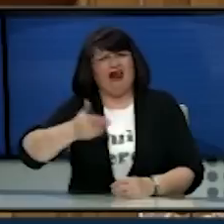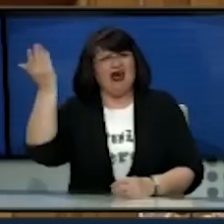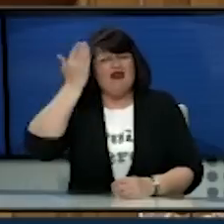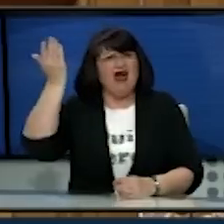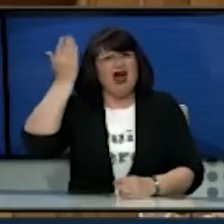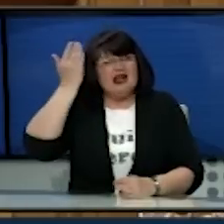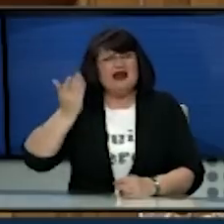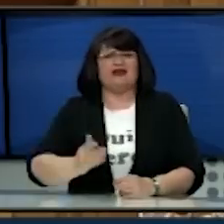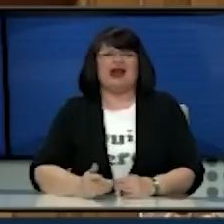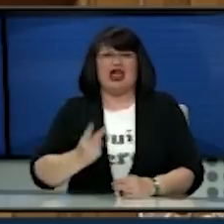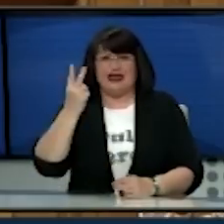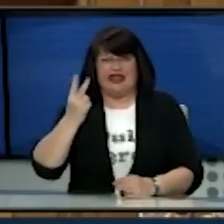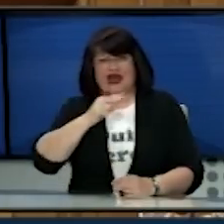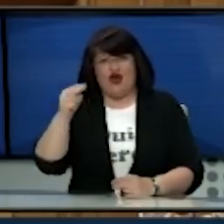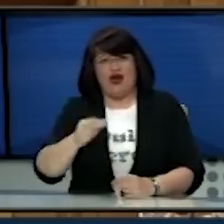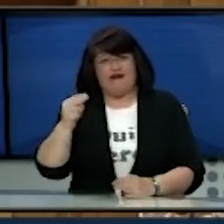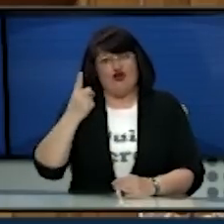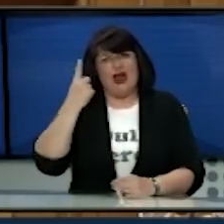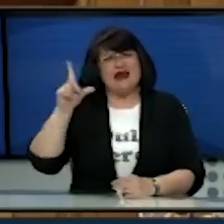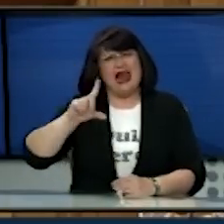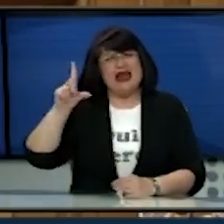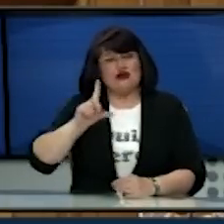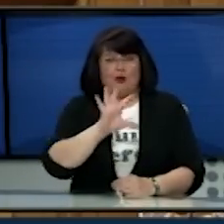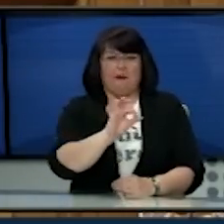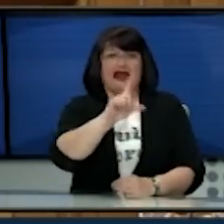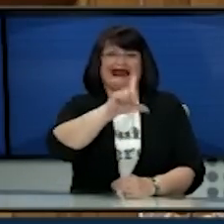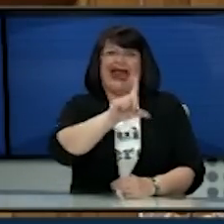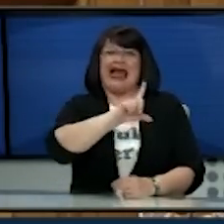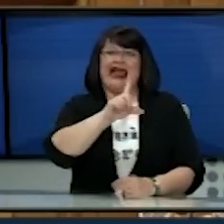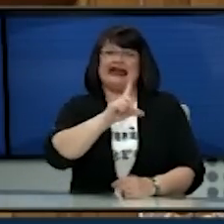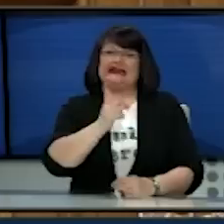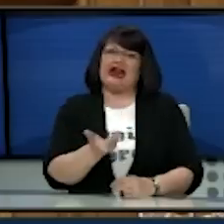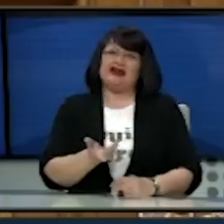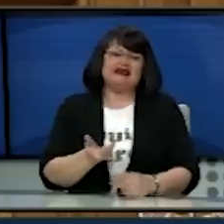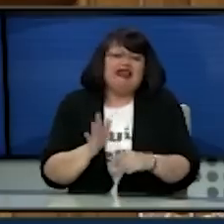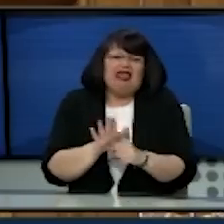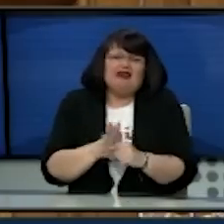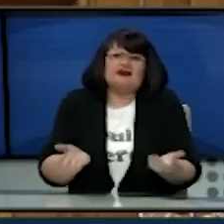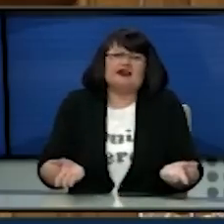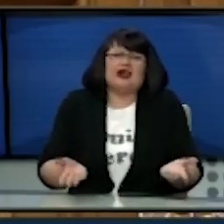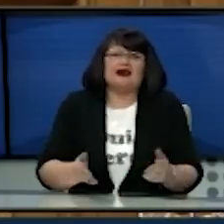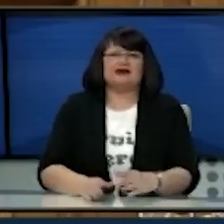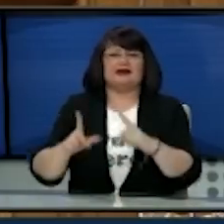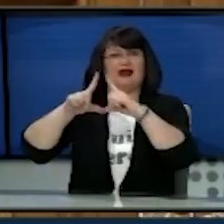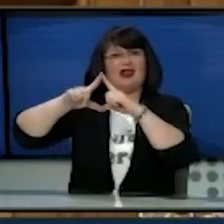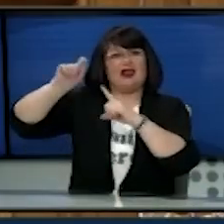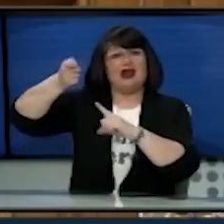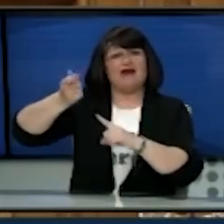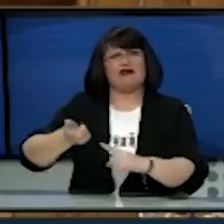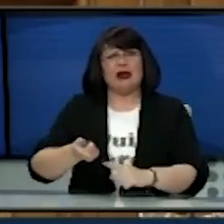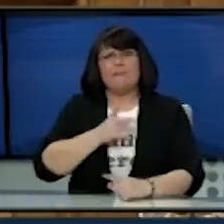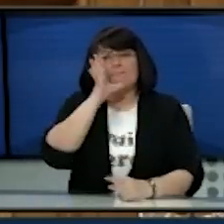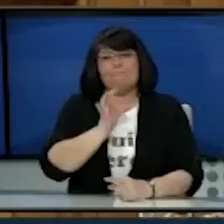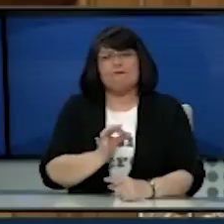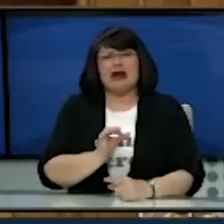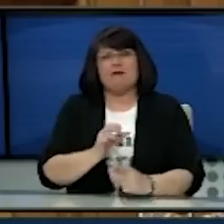την τιμή της στα 2 ευρώ ανά λίτρο για 50 λίτρα? Για το ηλεκτρικό ρεύμα η εξίσωση όντως